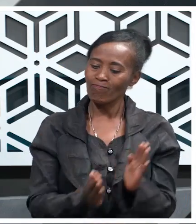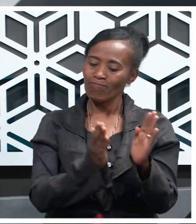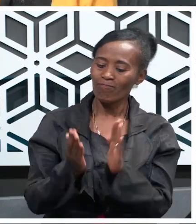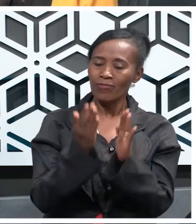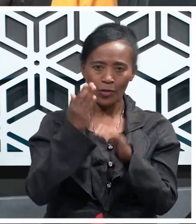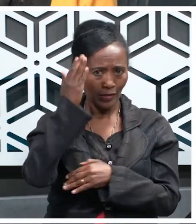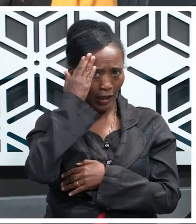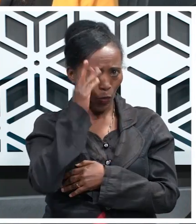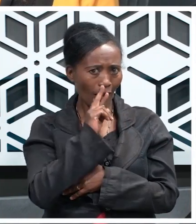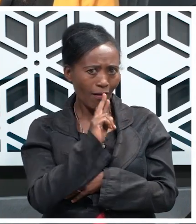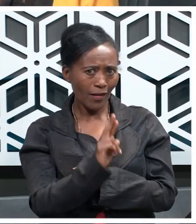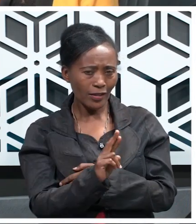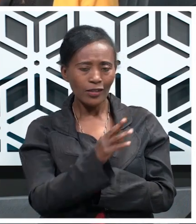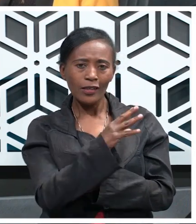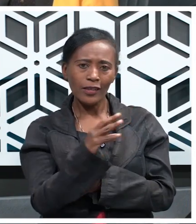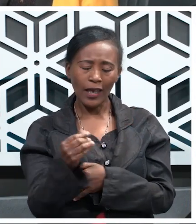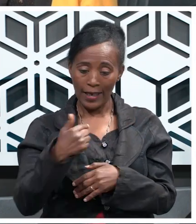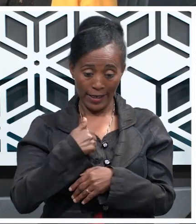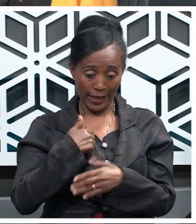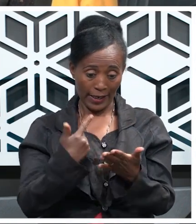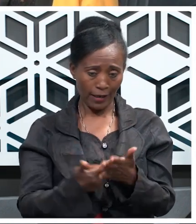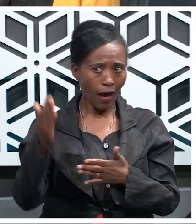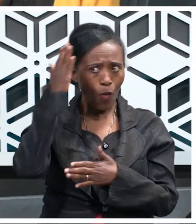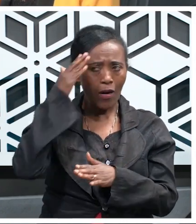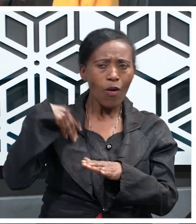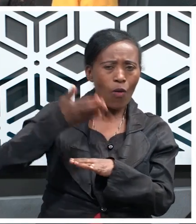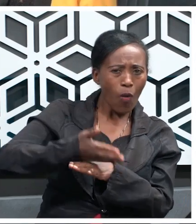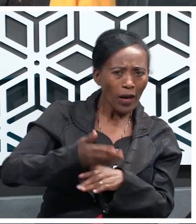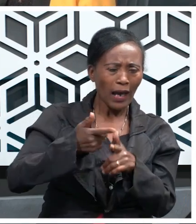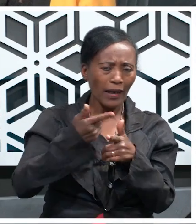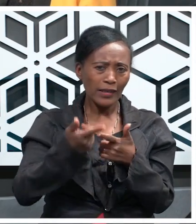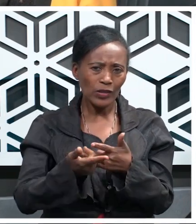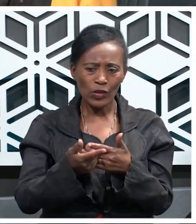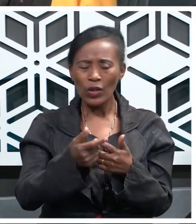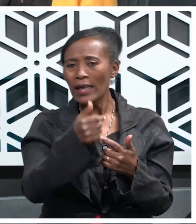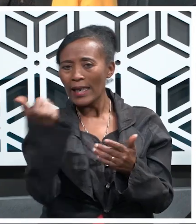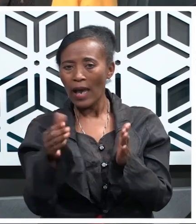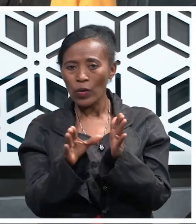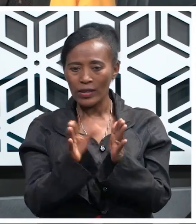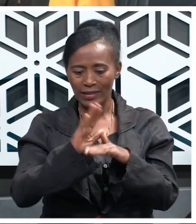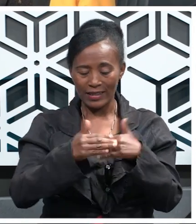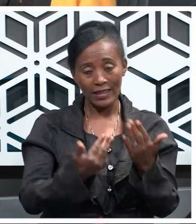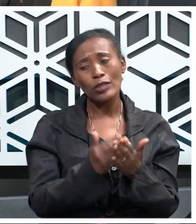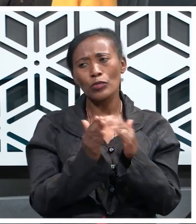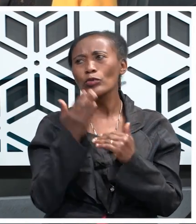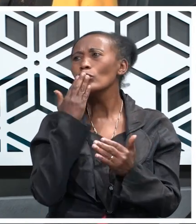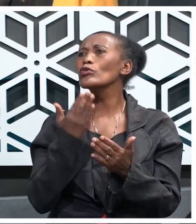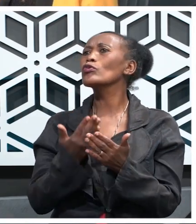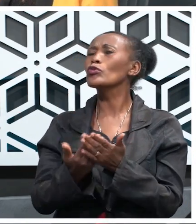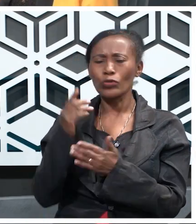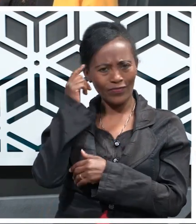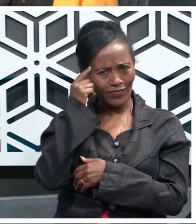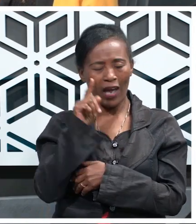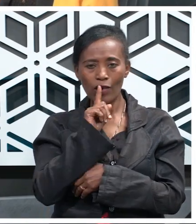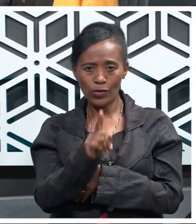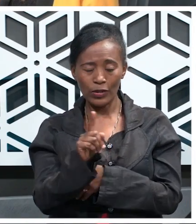ዝግጅቶችን ስታዘጋጂ ነው የሚታወቀውና እኔ ይሄንን ካወቅኩ በኋላ እንደው ለሌላው ገጽ እንግዳችን ብትሆን ጥሩ